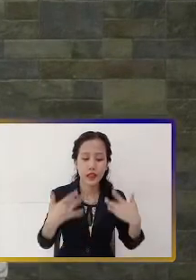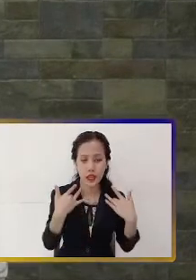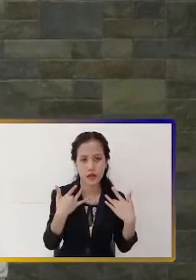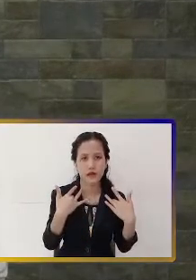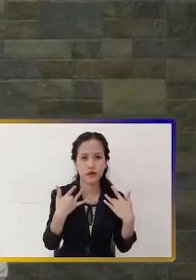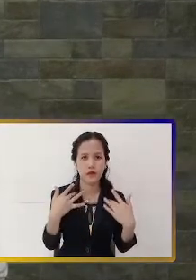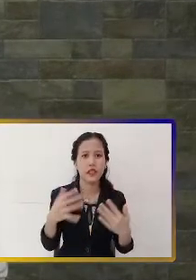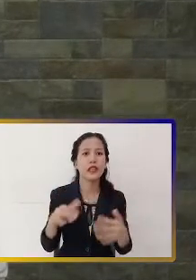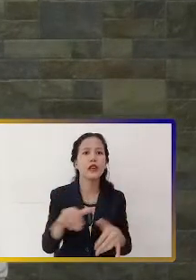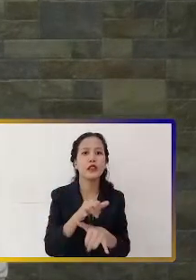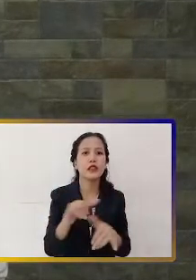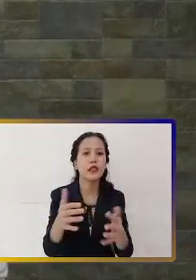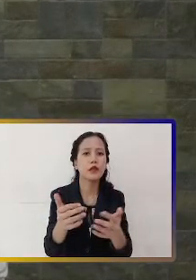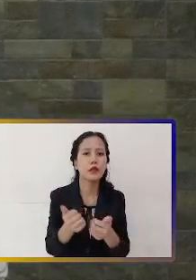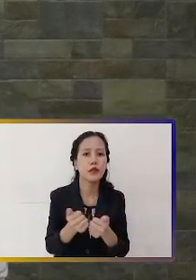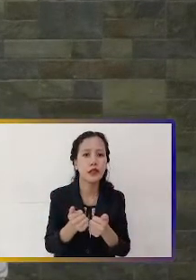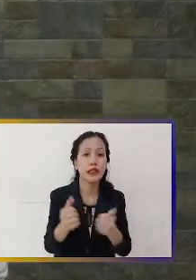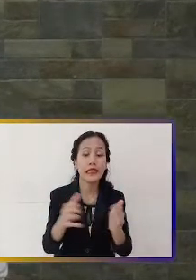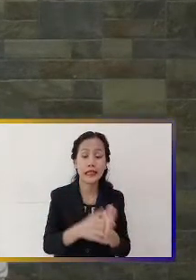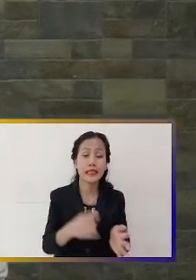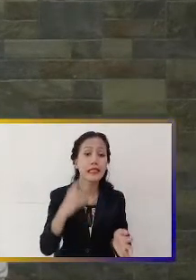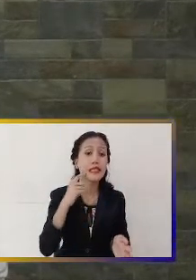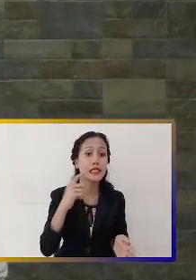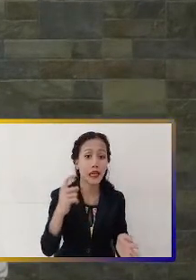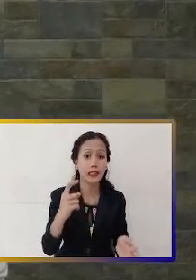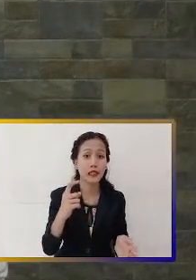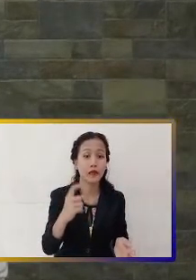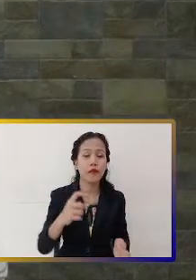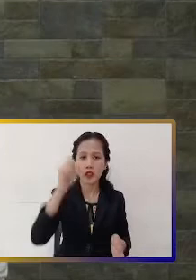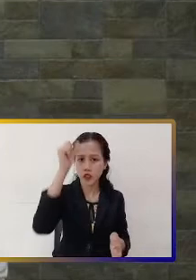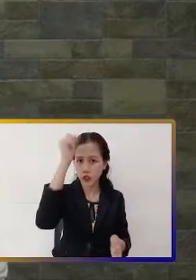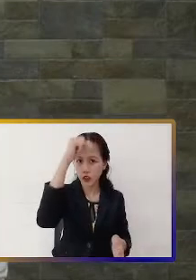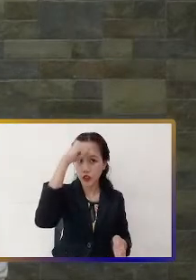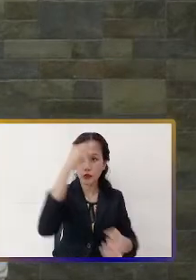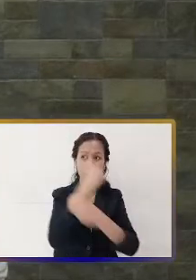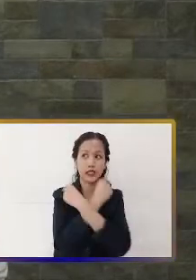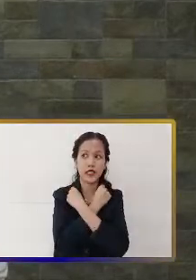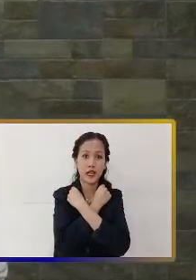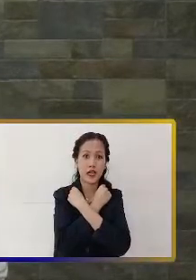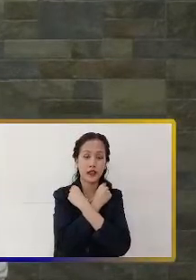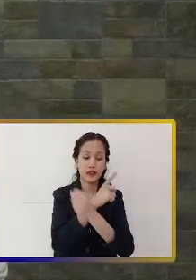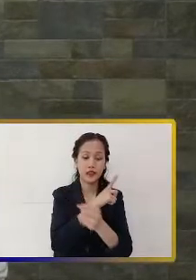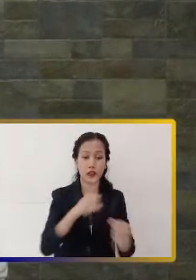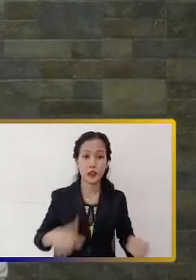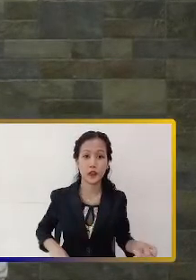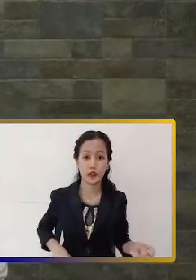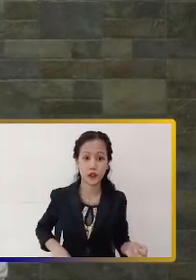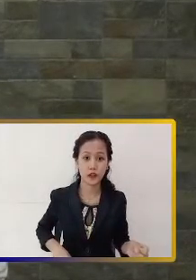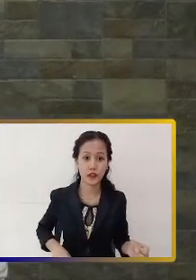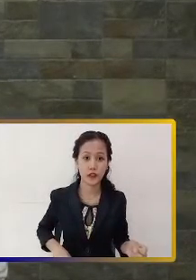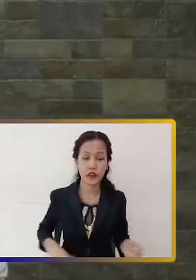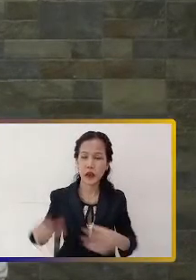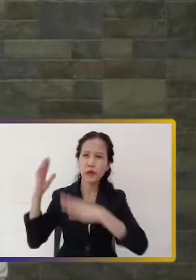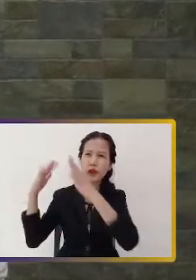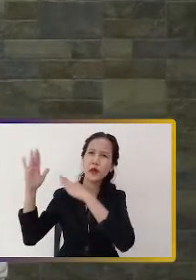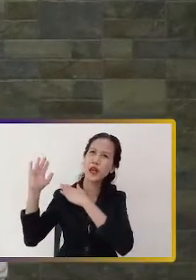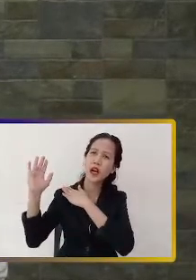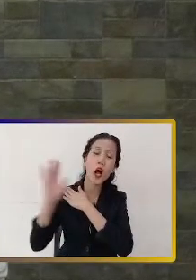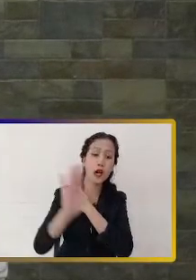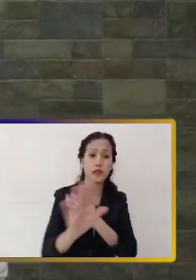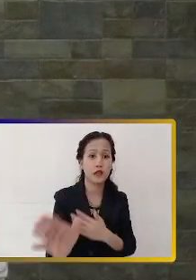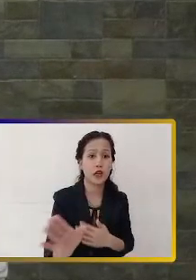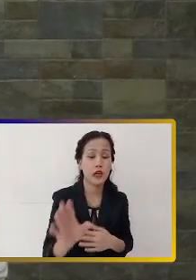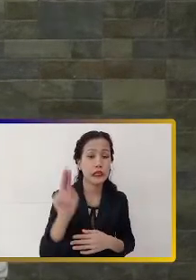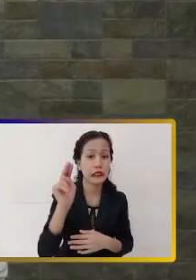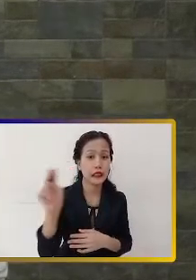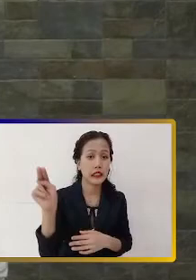the Lord. And now, the Bible says at Gideon, kasi nung araw mga kapatid, wala pa. You have to understand this, no? Hindi